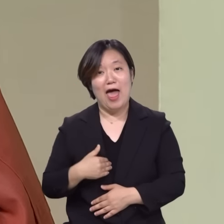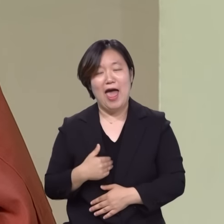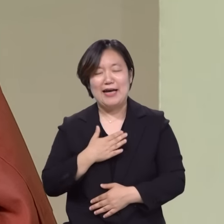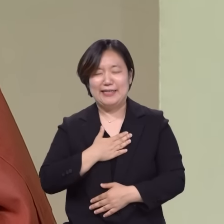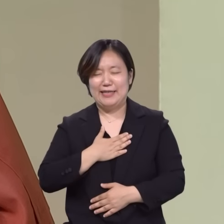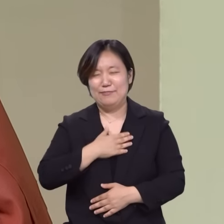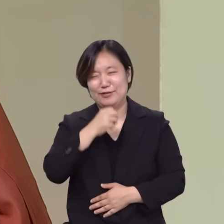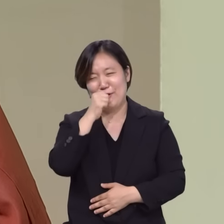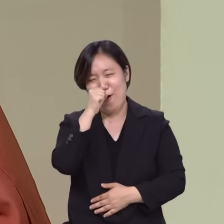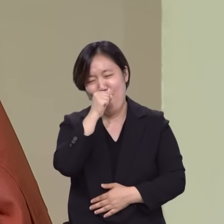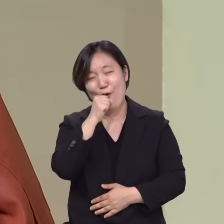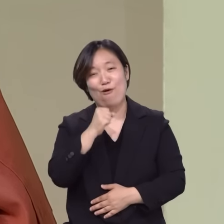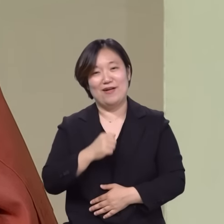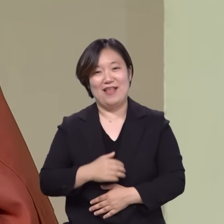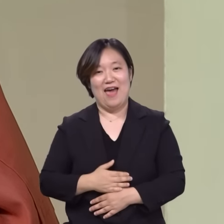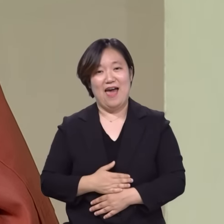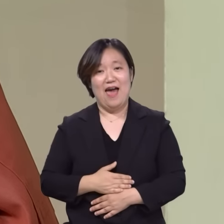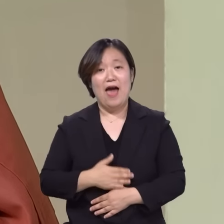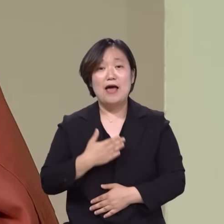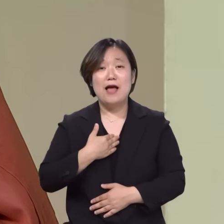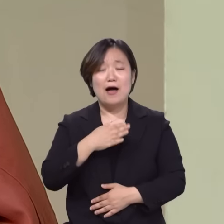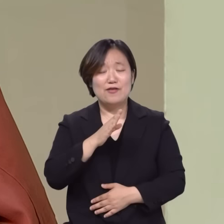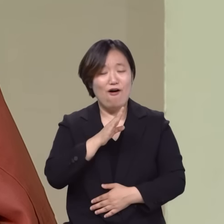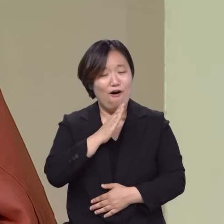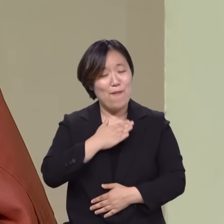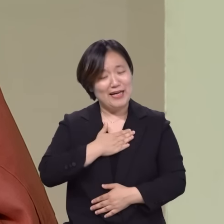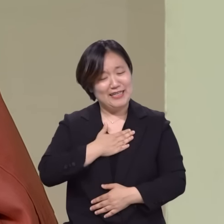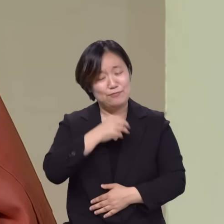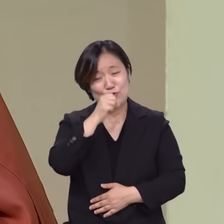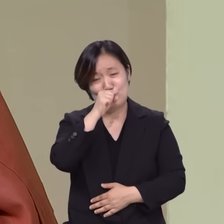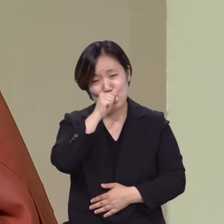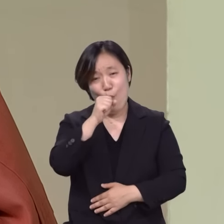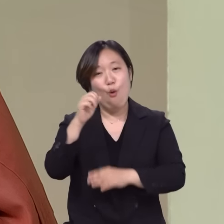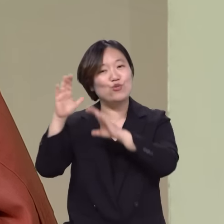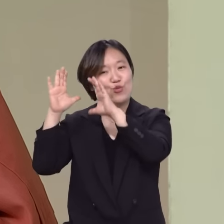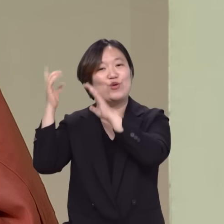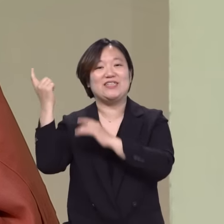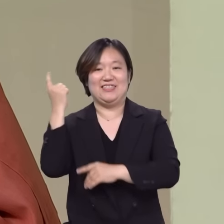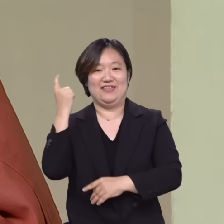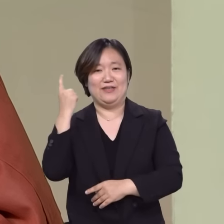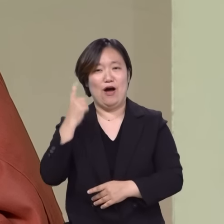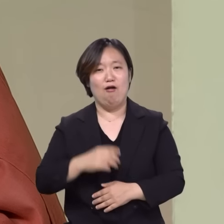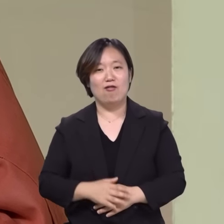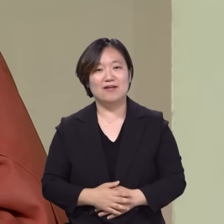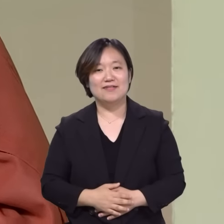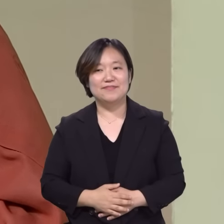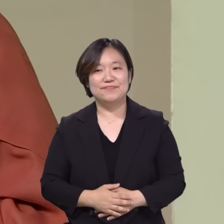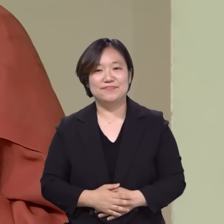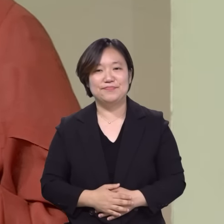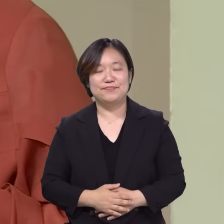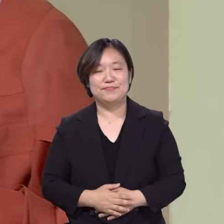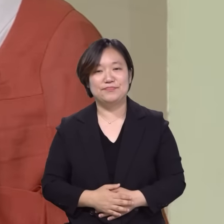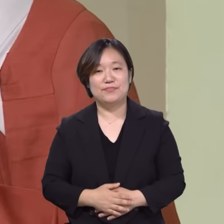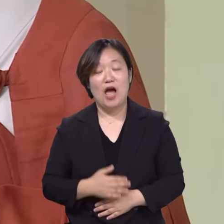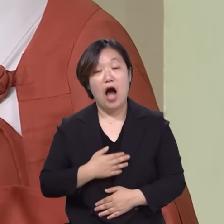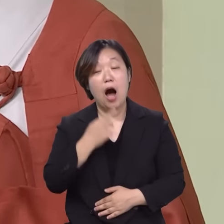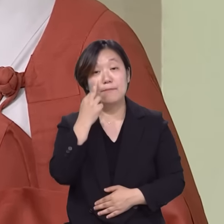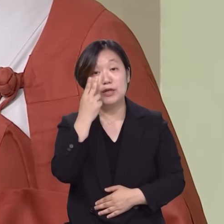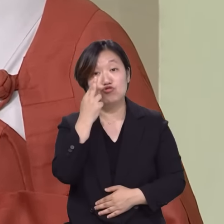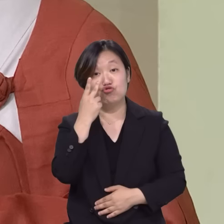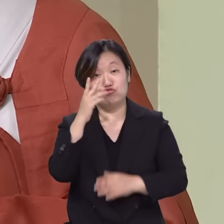기분 좋은 정말이 기분이 좋은 그런 좋은 소식을 듣게 되었습니다 그